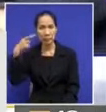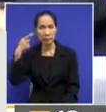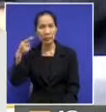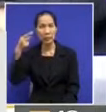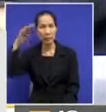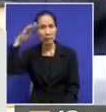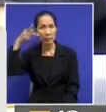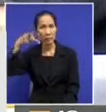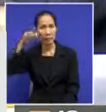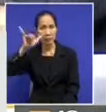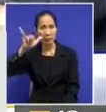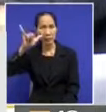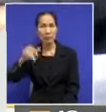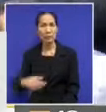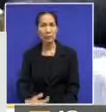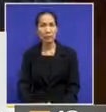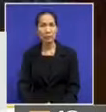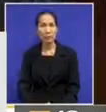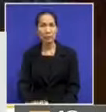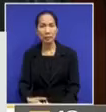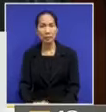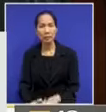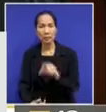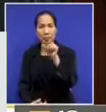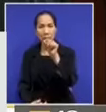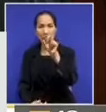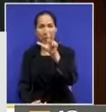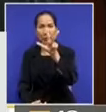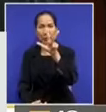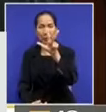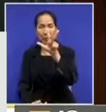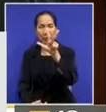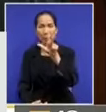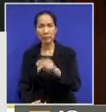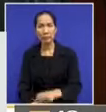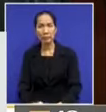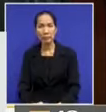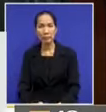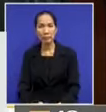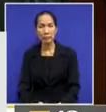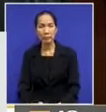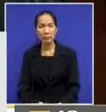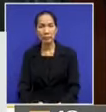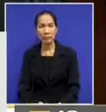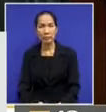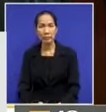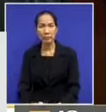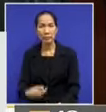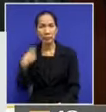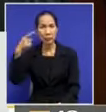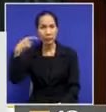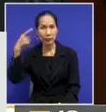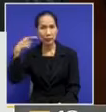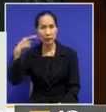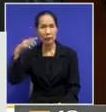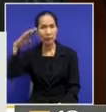ช พลเอกประยุทธ์จันทร์โอชาค่ะ 23นางกาญจนรัตน์ลี